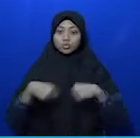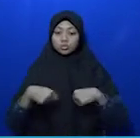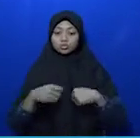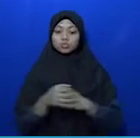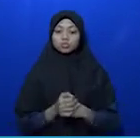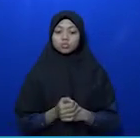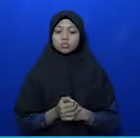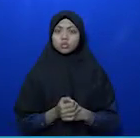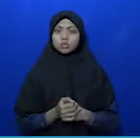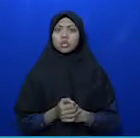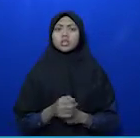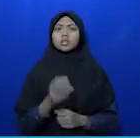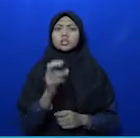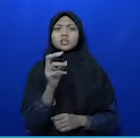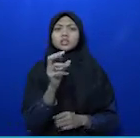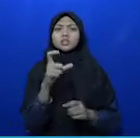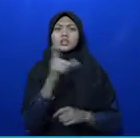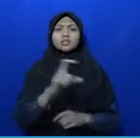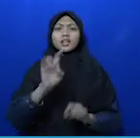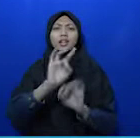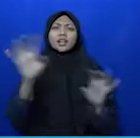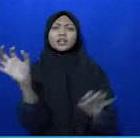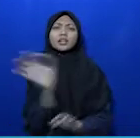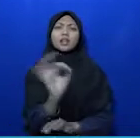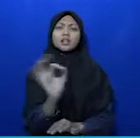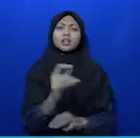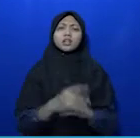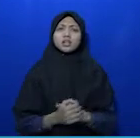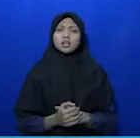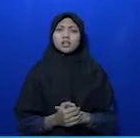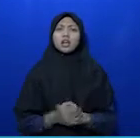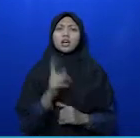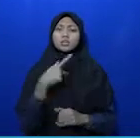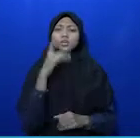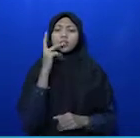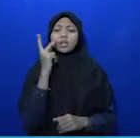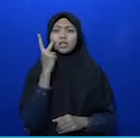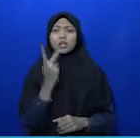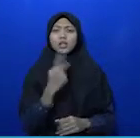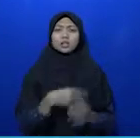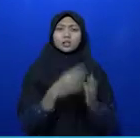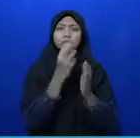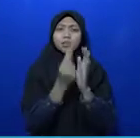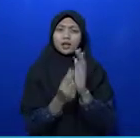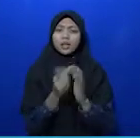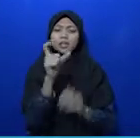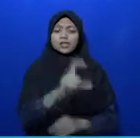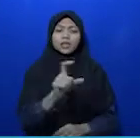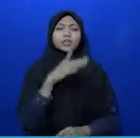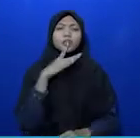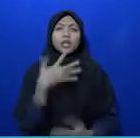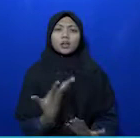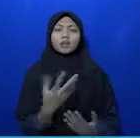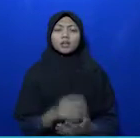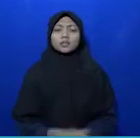enggak gimana dong caranya? Ya, batas waktu pembayarannya seperti apa, struktur transaksinya seperti apa? Kalau enggak diatur duluan, bagaimana